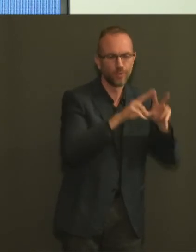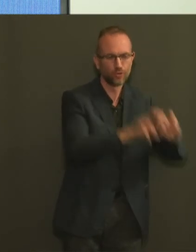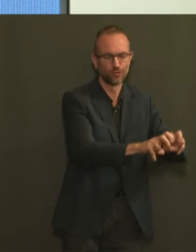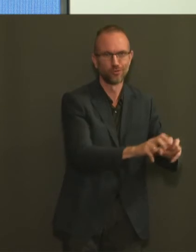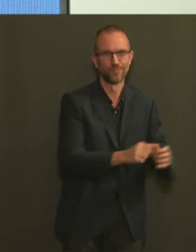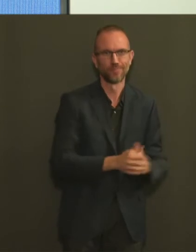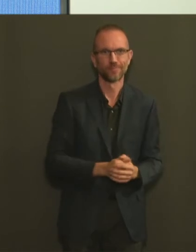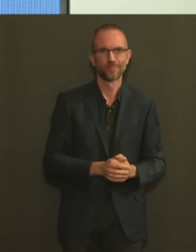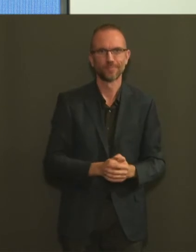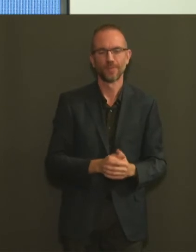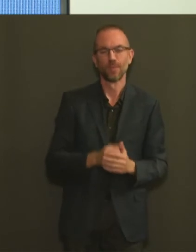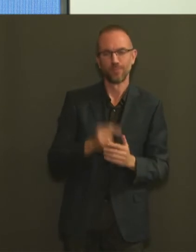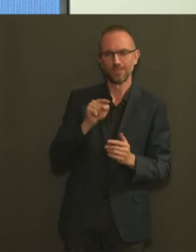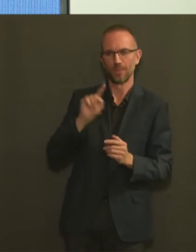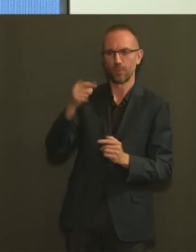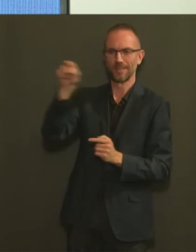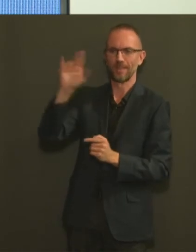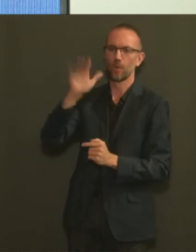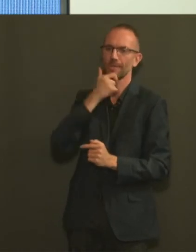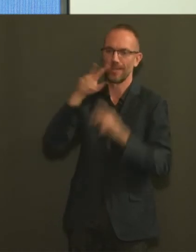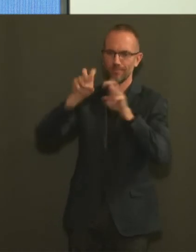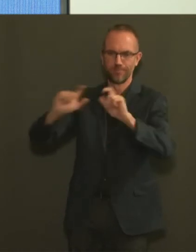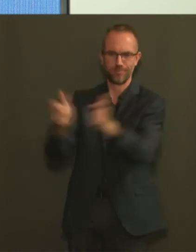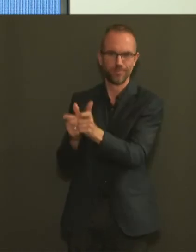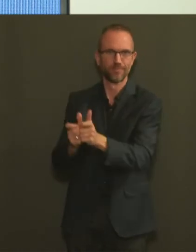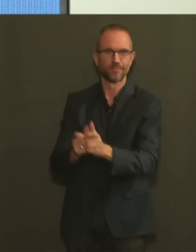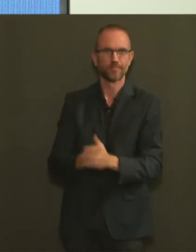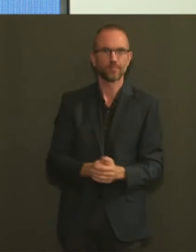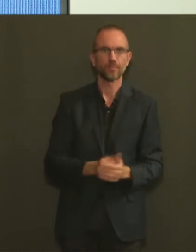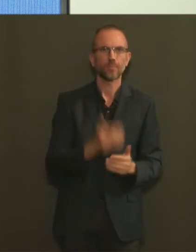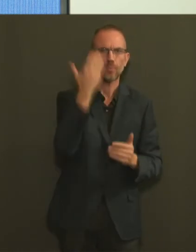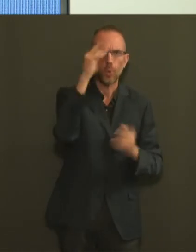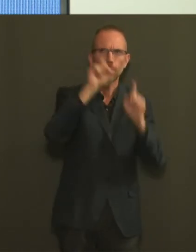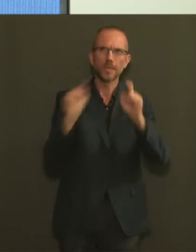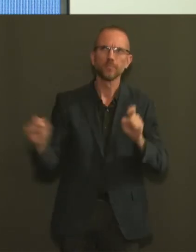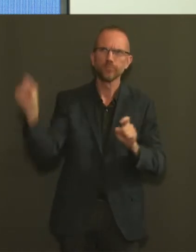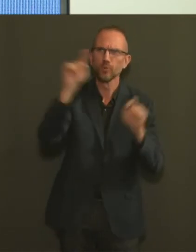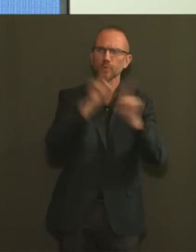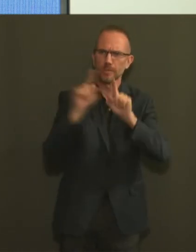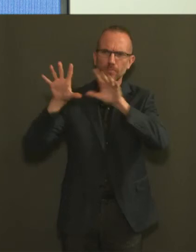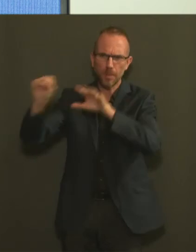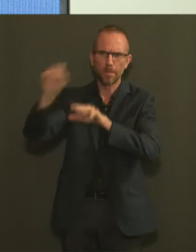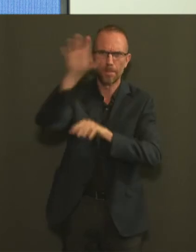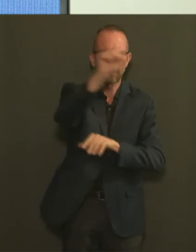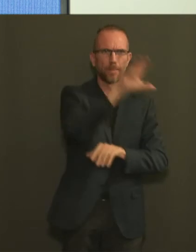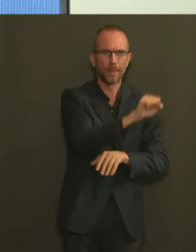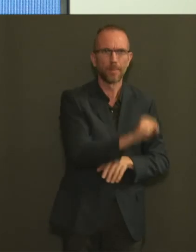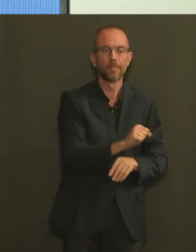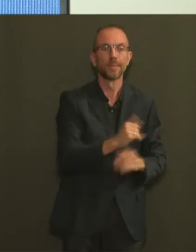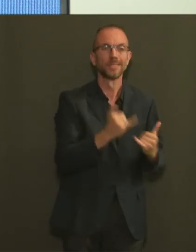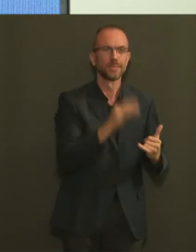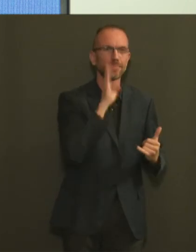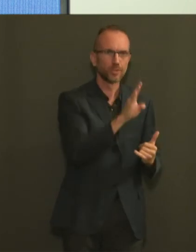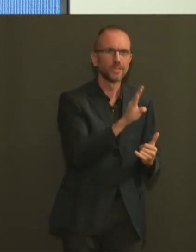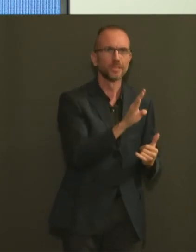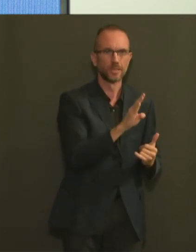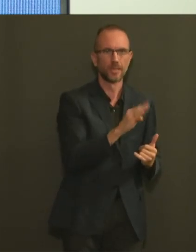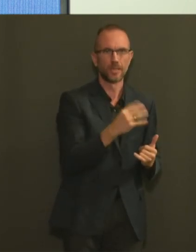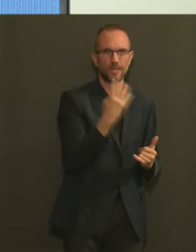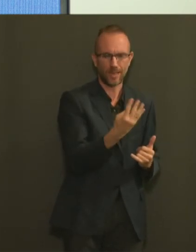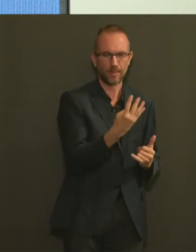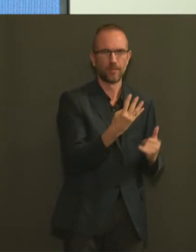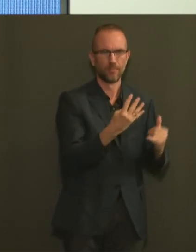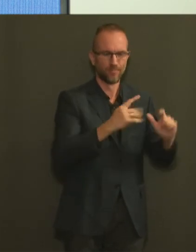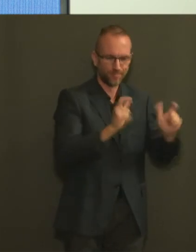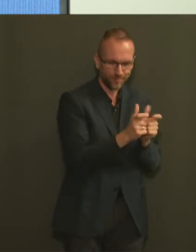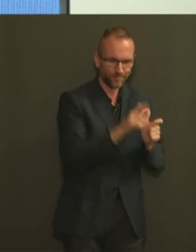été identifiés dans d'autres pays on l'a dit don en belgique il y actuellement quatre cas connu en belgique et cette détection s'est